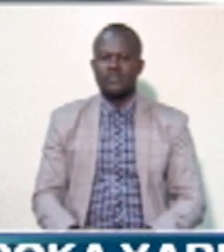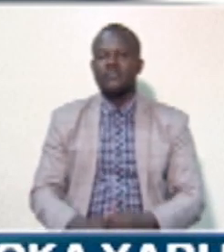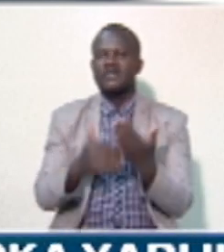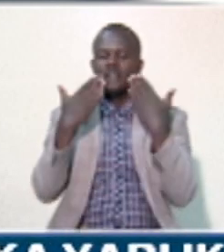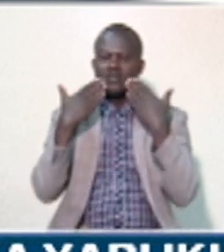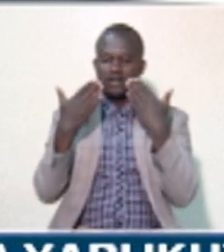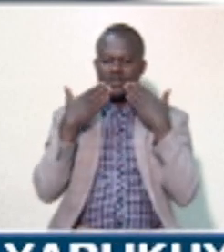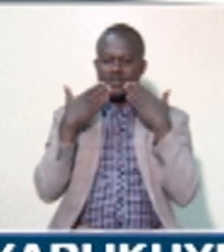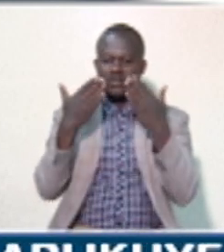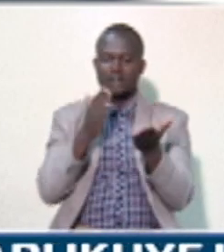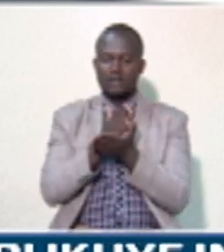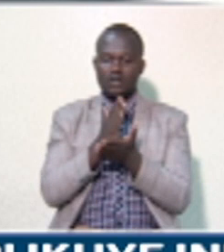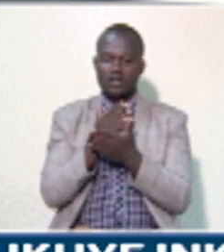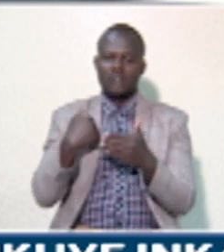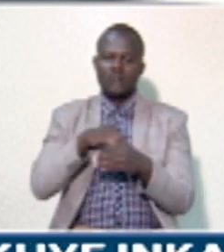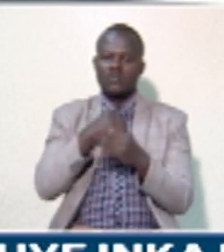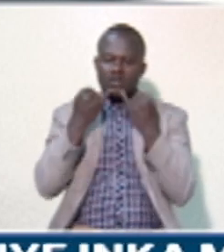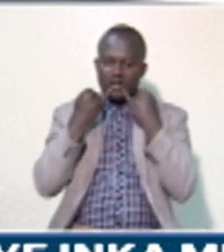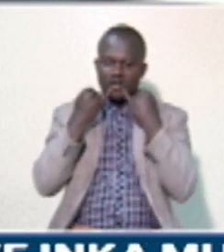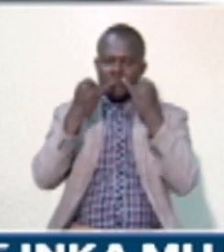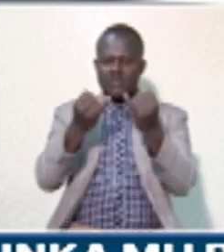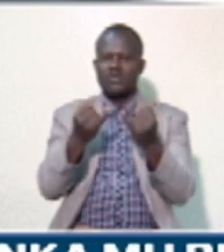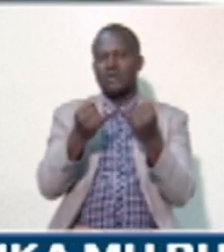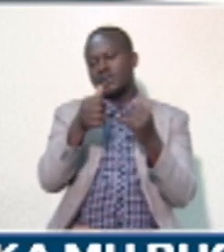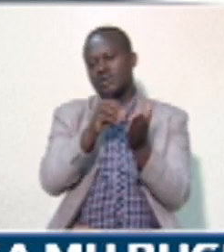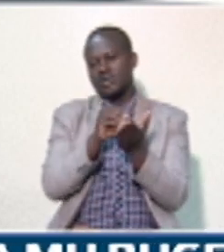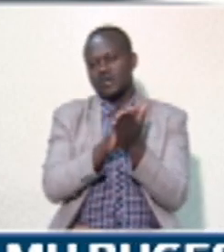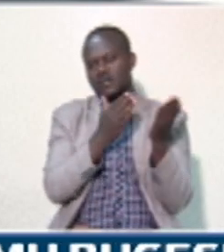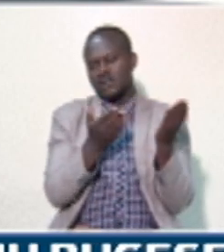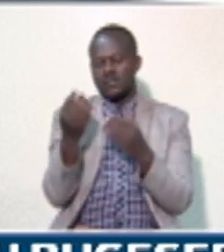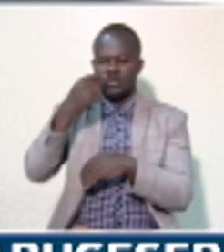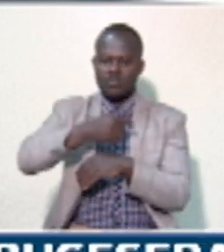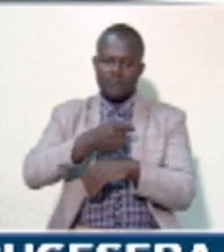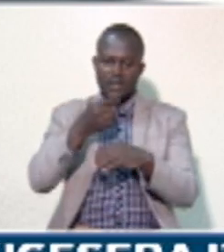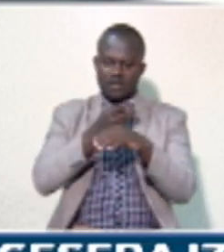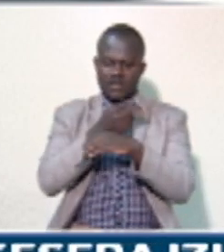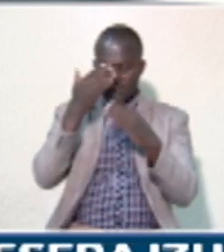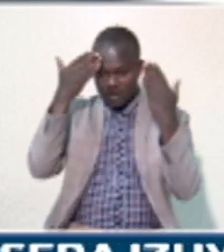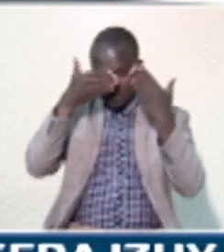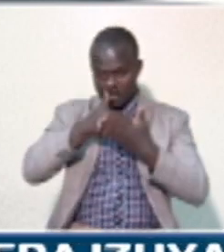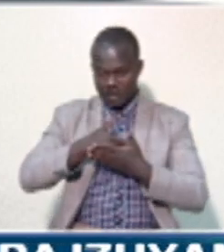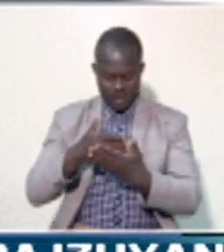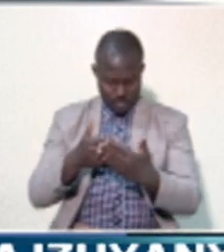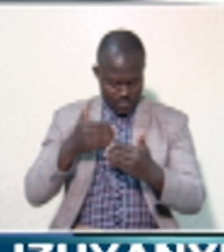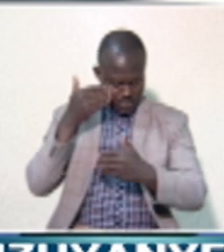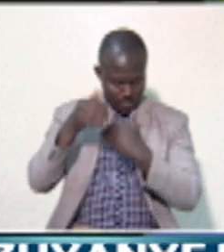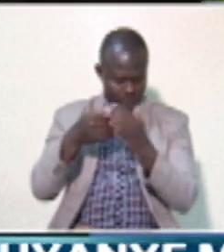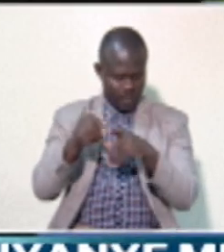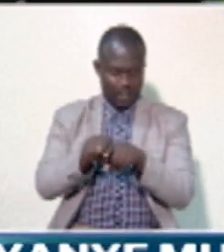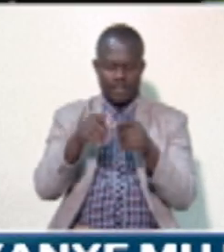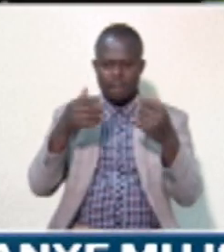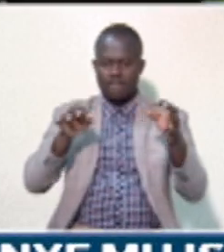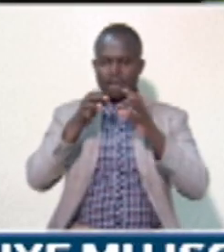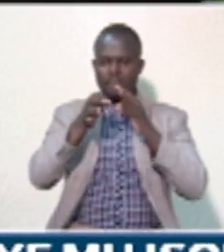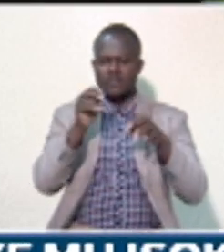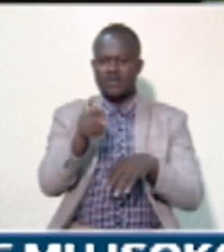Nakoze nicyo koko icyo navuga cyambere nuko twayakiriye dosiye uyu munsi masaha ya nimugoroba. Nkuko maze kubisobanura,